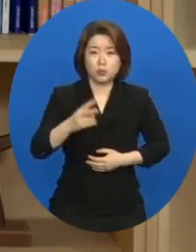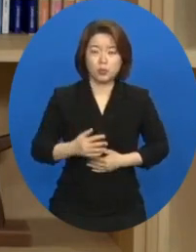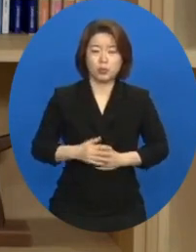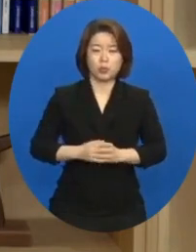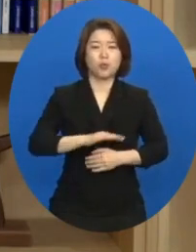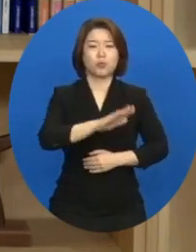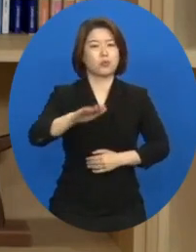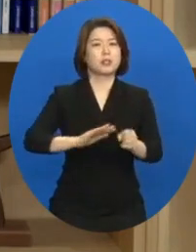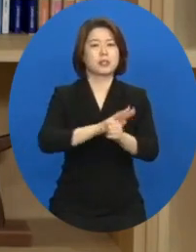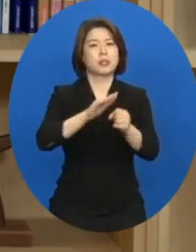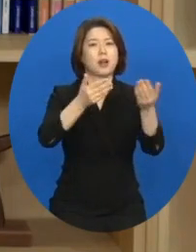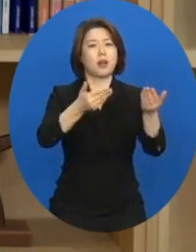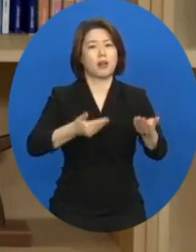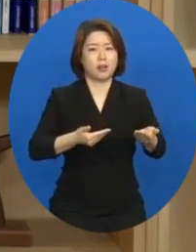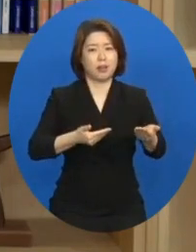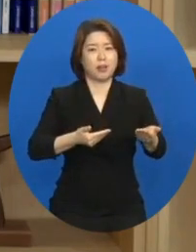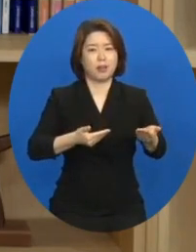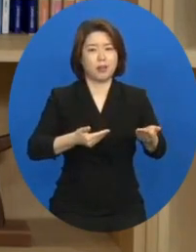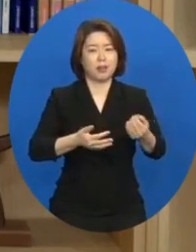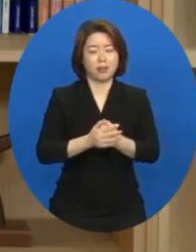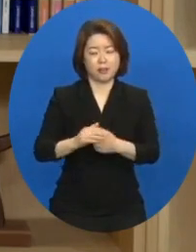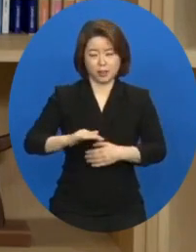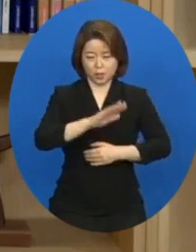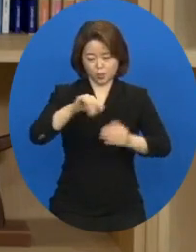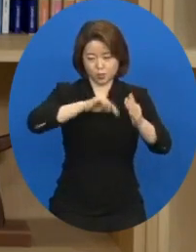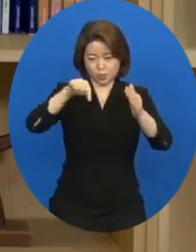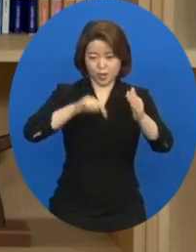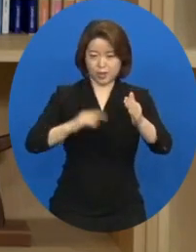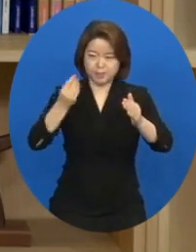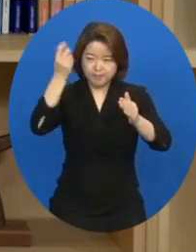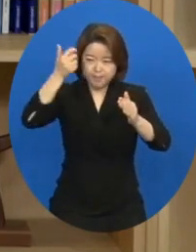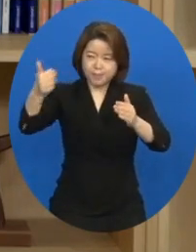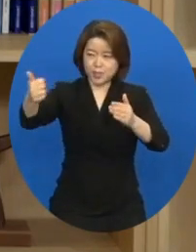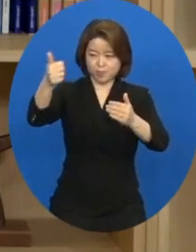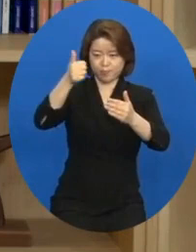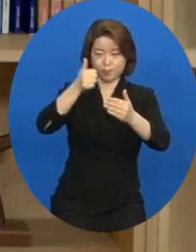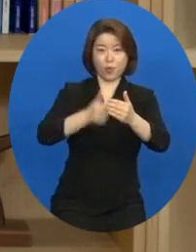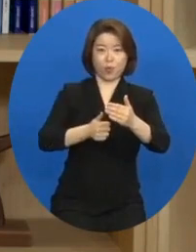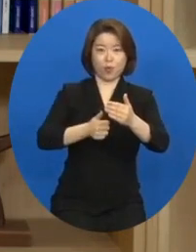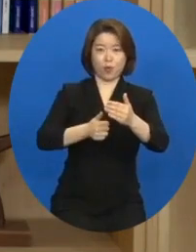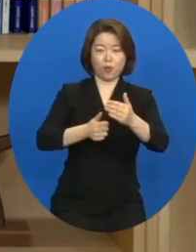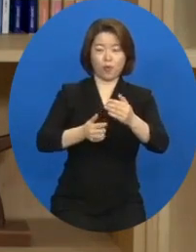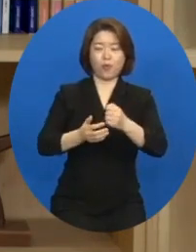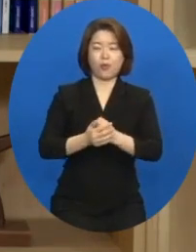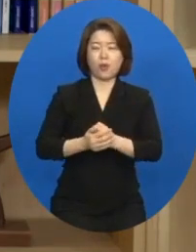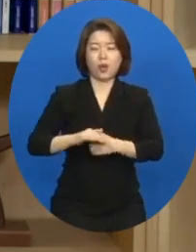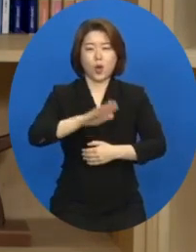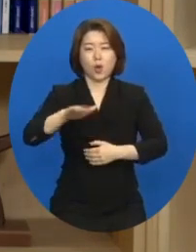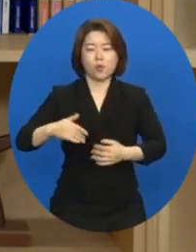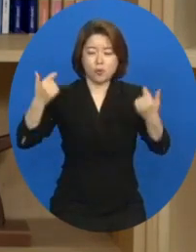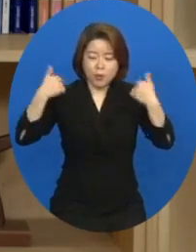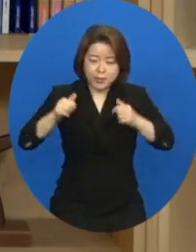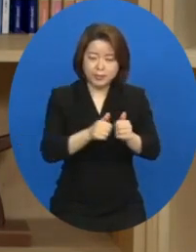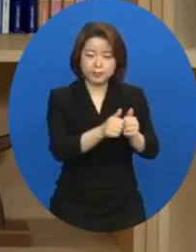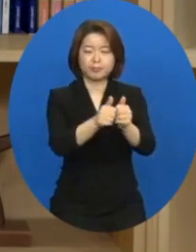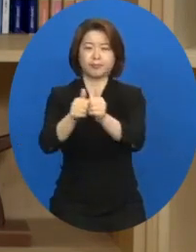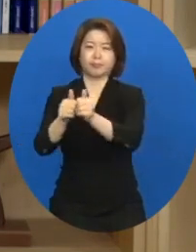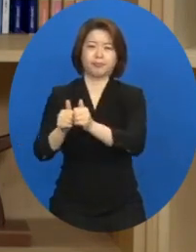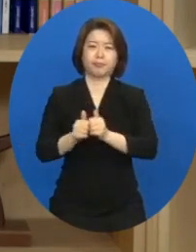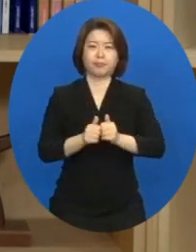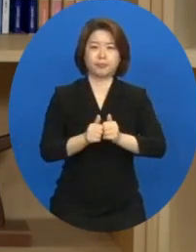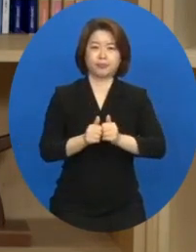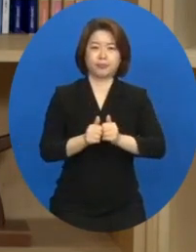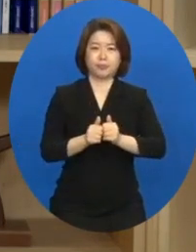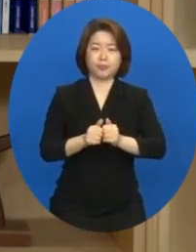사랑하십니다 우리 안에 성령께서 오셔서 그리고 우리와 늘 동행 하세